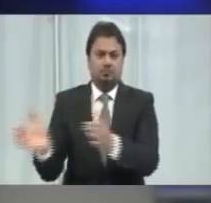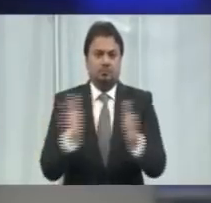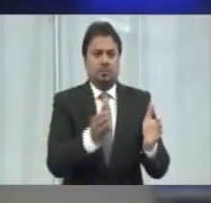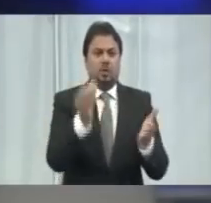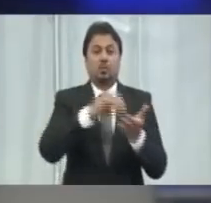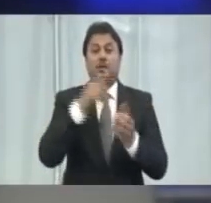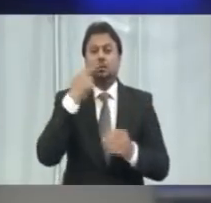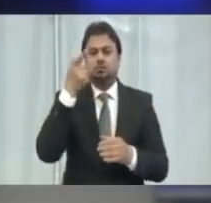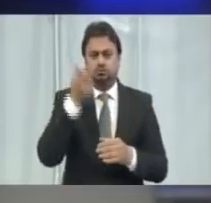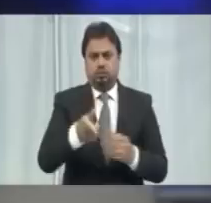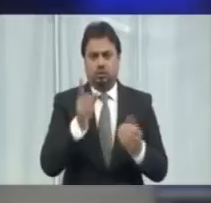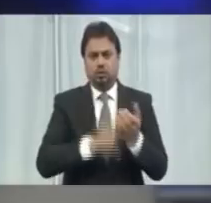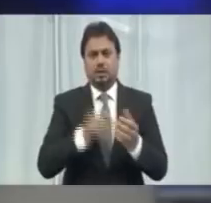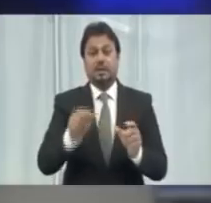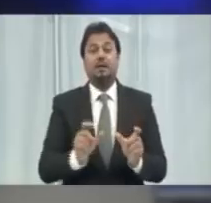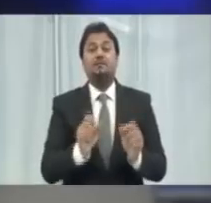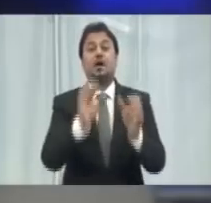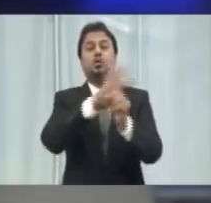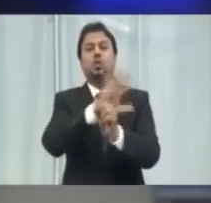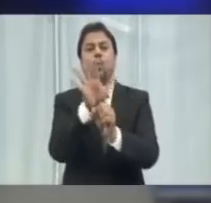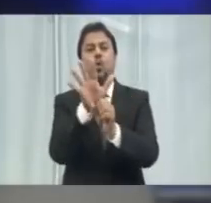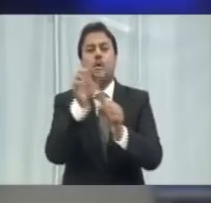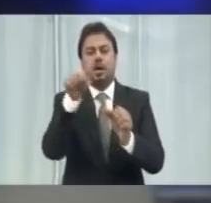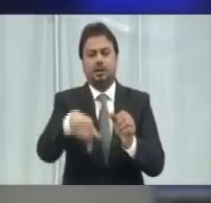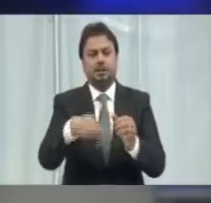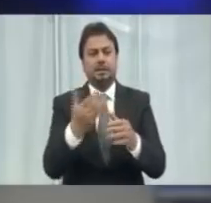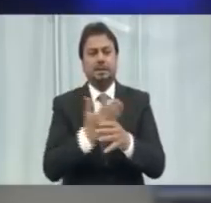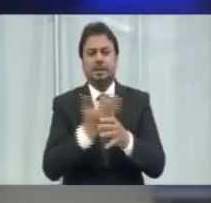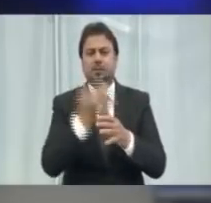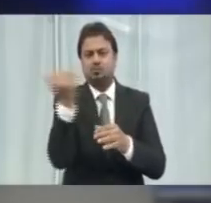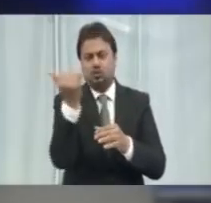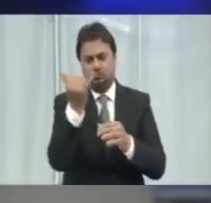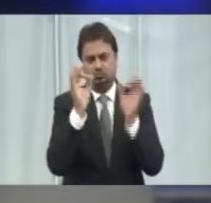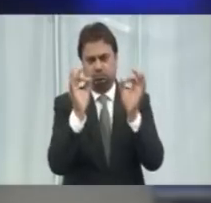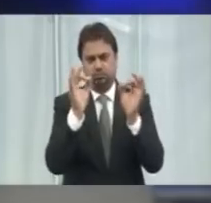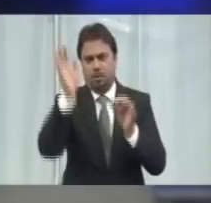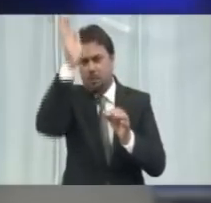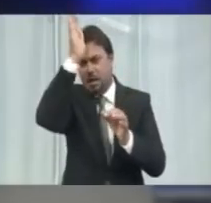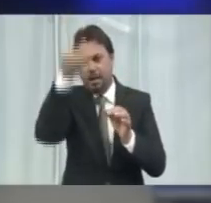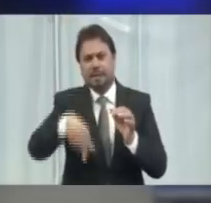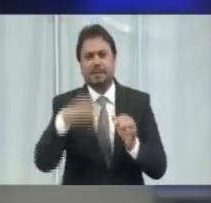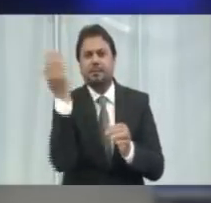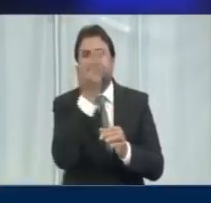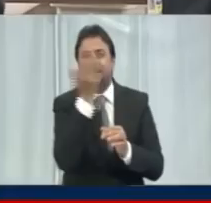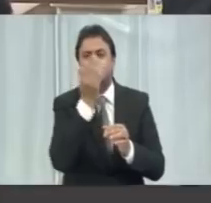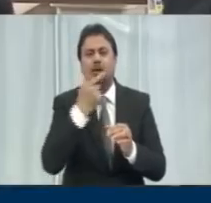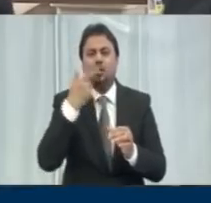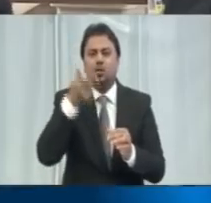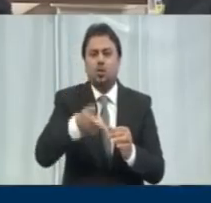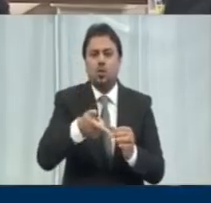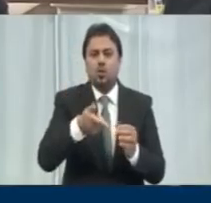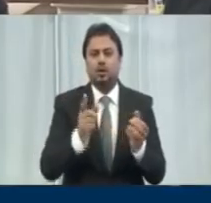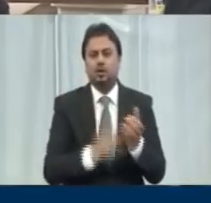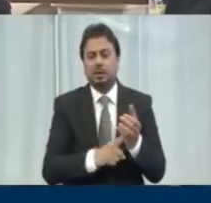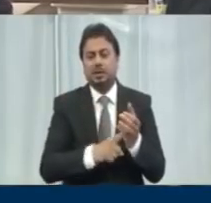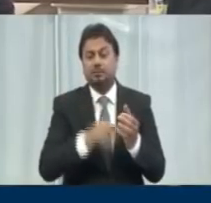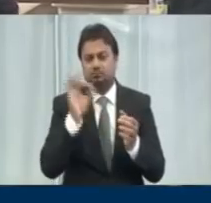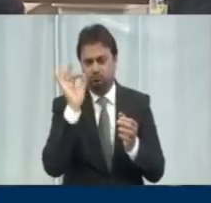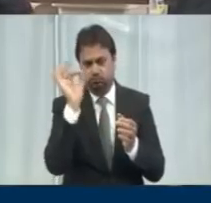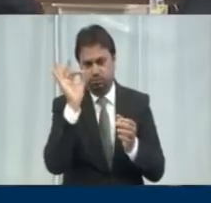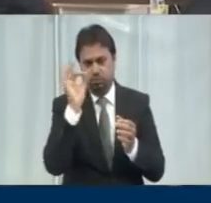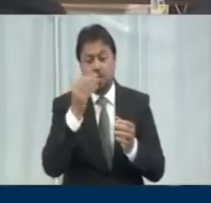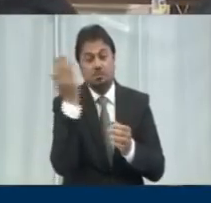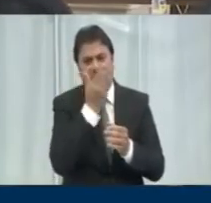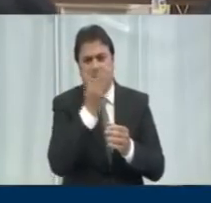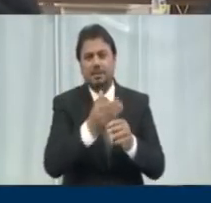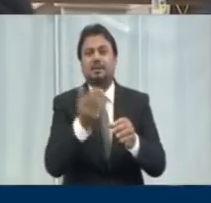وفي تداعيات أزمة فيروس كورونا على الجانب التعليمي في العراق، أكدت لجنة التربية النيابية أن آلية العمل في المدارس